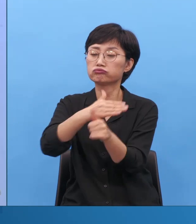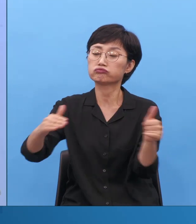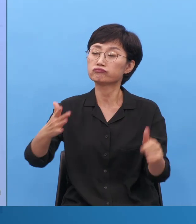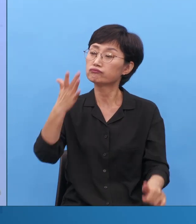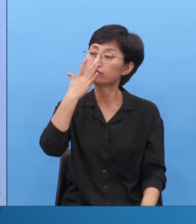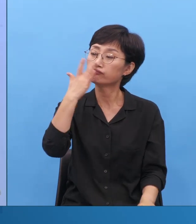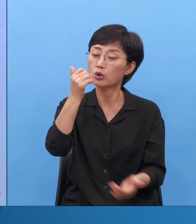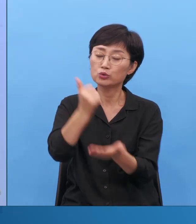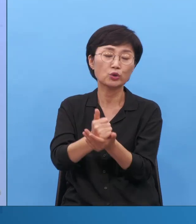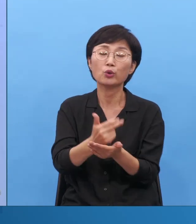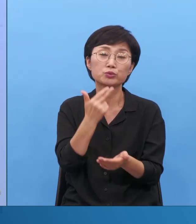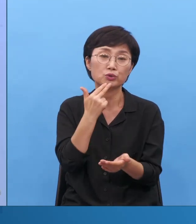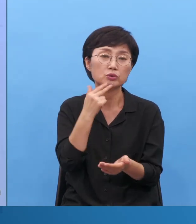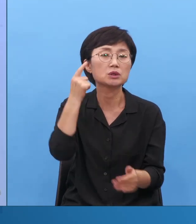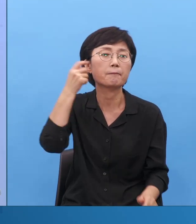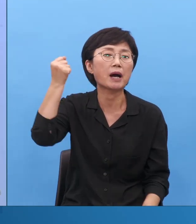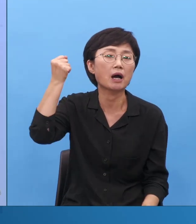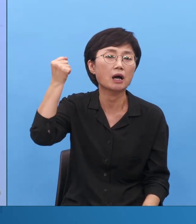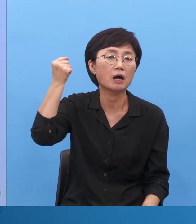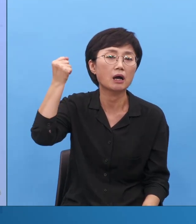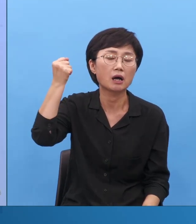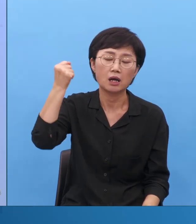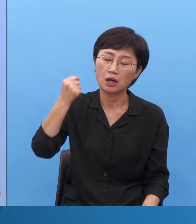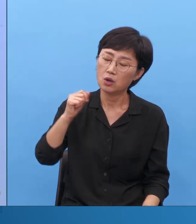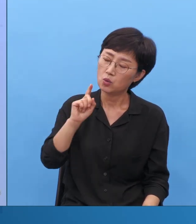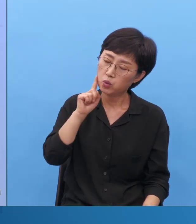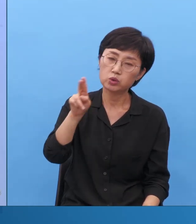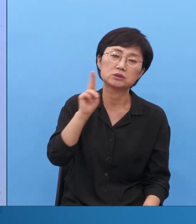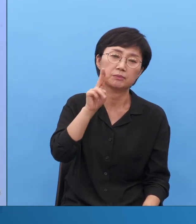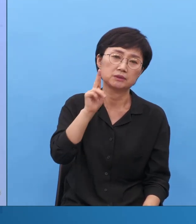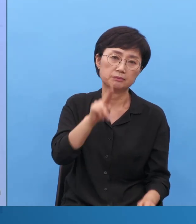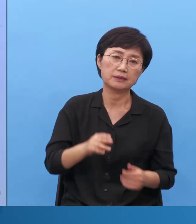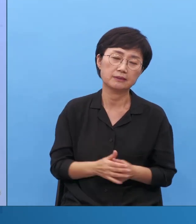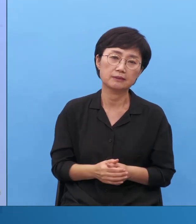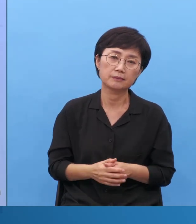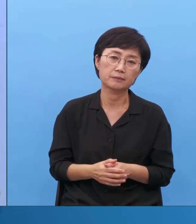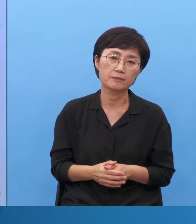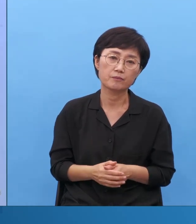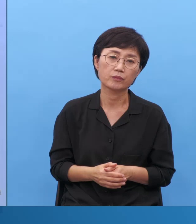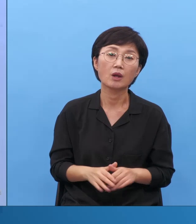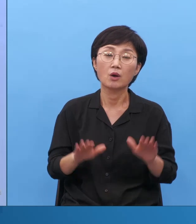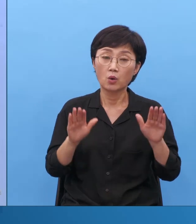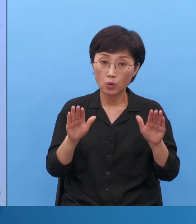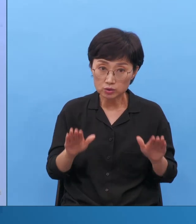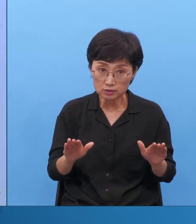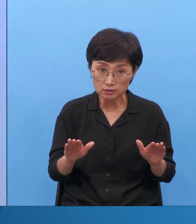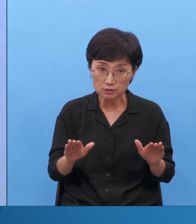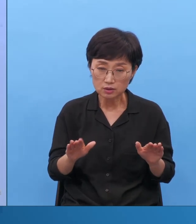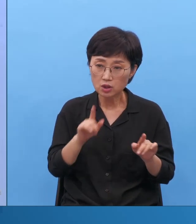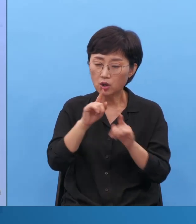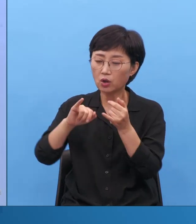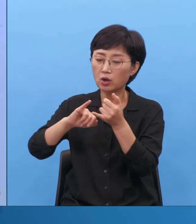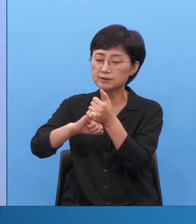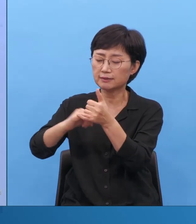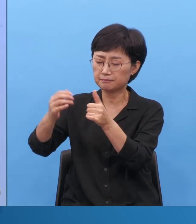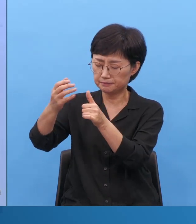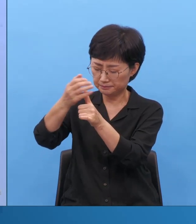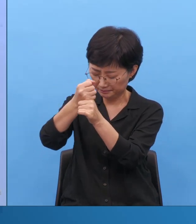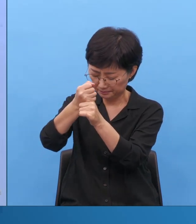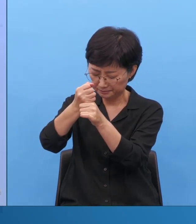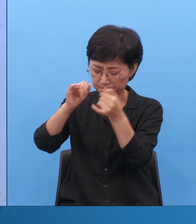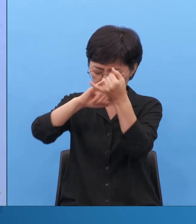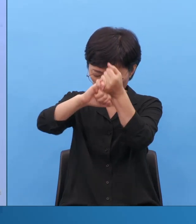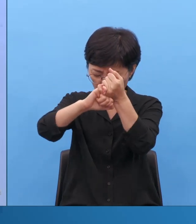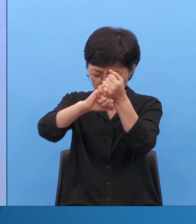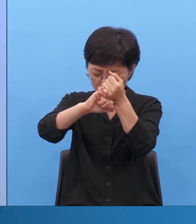suffocated to death. That was nothing. 오늘 여러분이 진짜 이 언약을 딱 잡으셔야 됩니다. Today, you must hold on to this